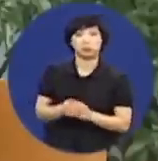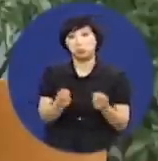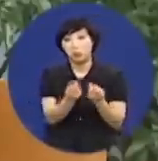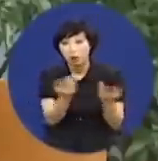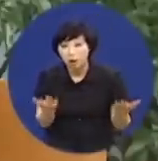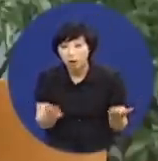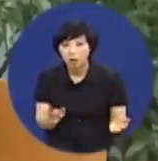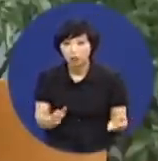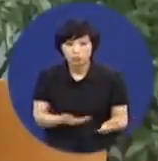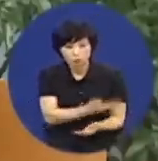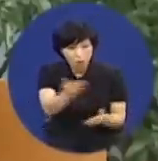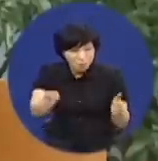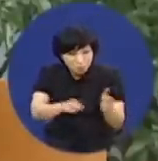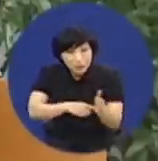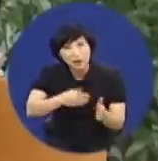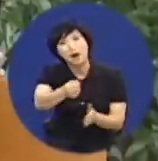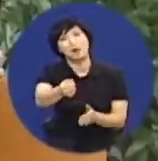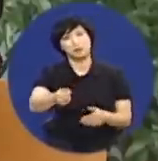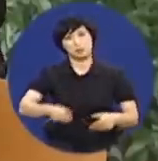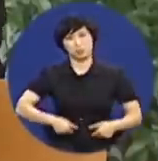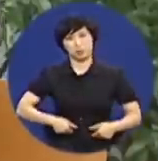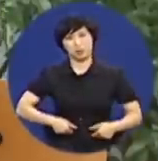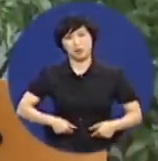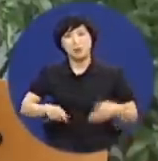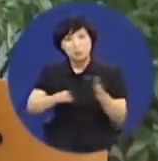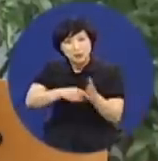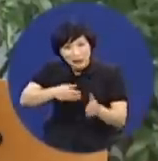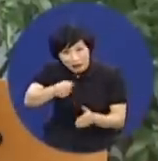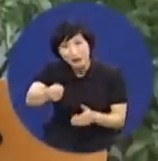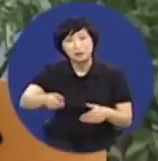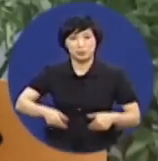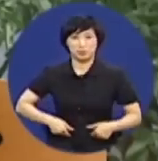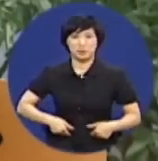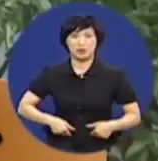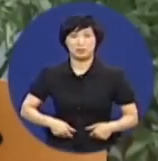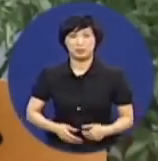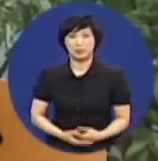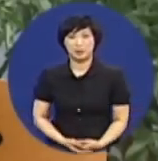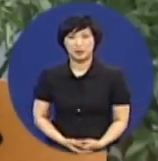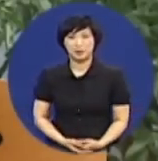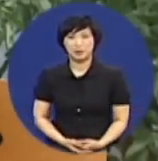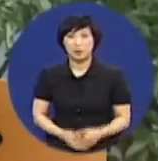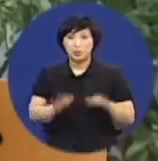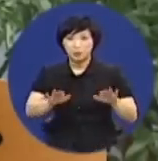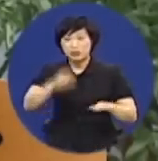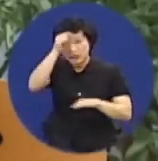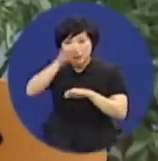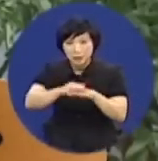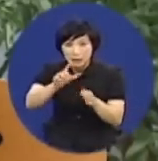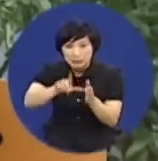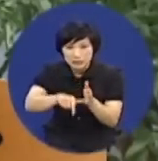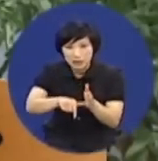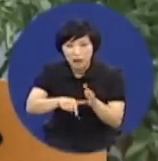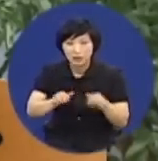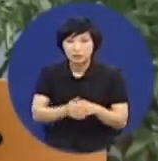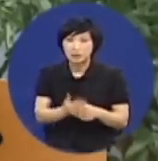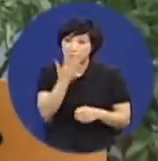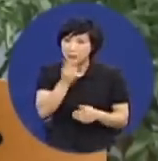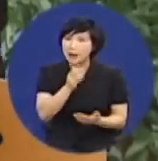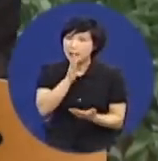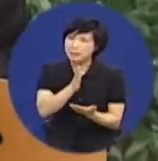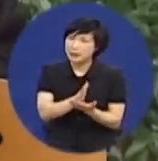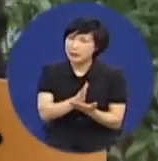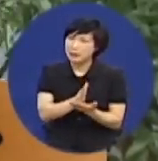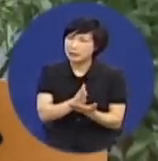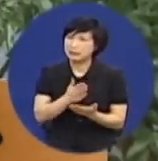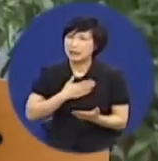起こりません。信じなければなりません。信じましょう。 今日礼拝の時間にただ行